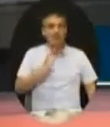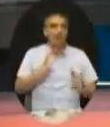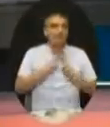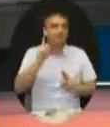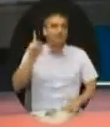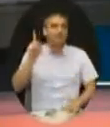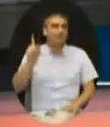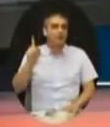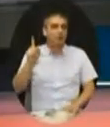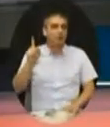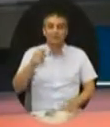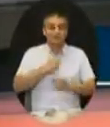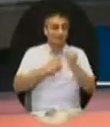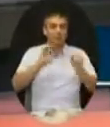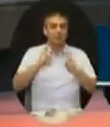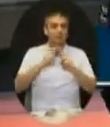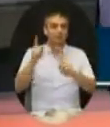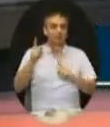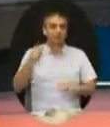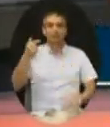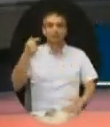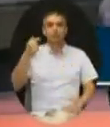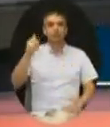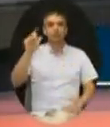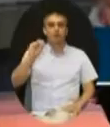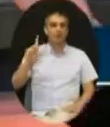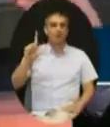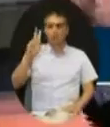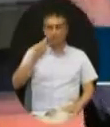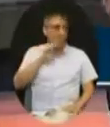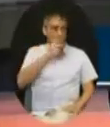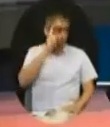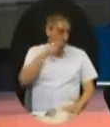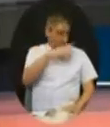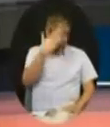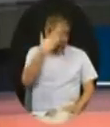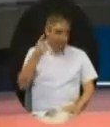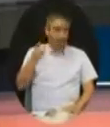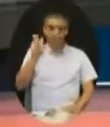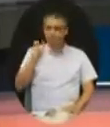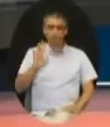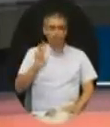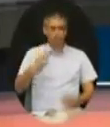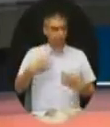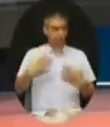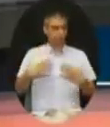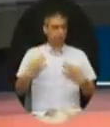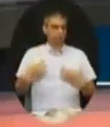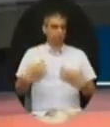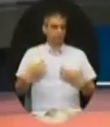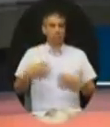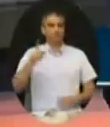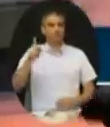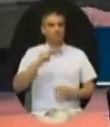גם. בשמאל הצרפתי, ז'אן-לוק מלנשון, אני לא יודע מה שם אומר לכם משהו, איש מאוד מהוגן, זאת אומרת,